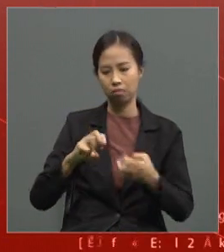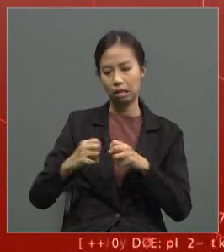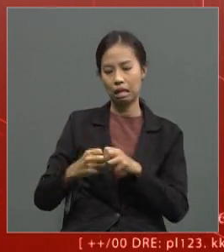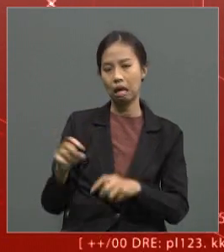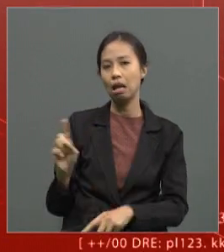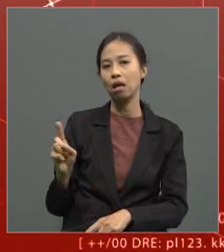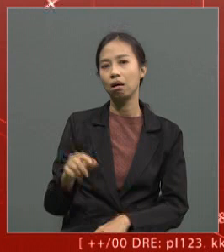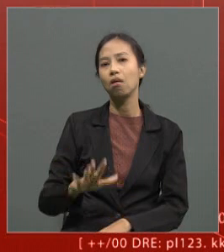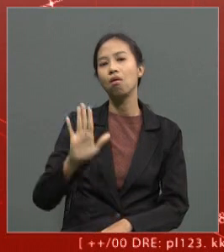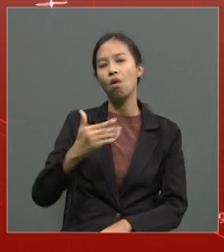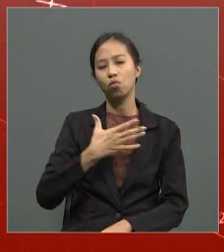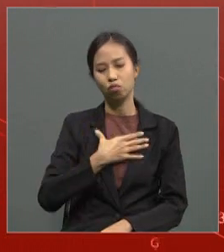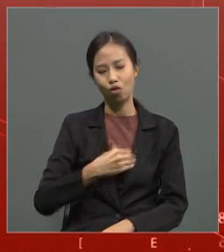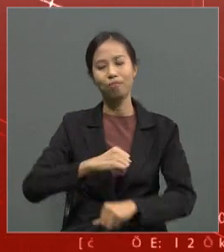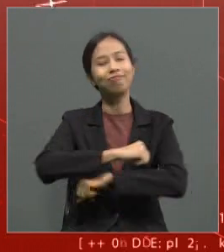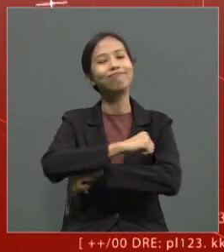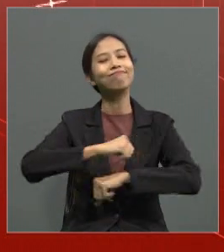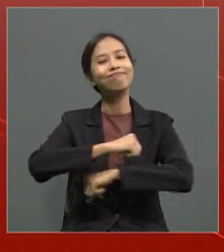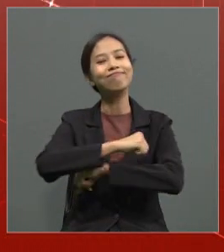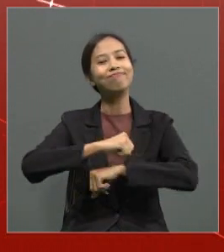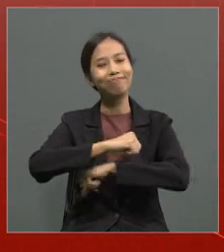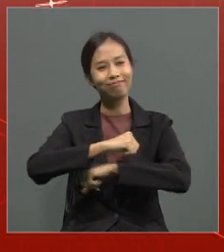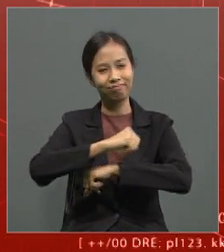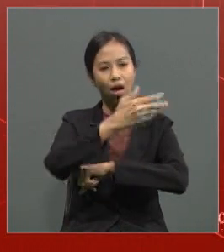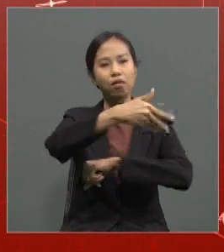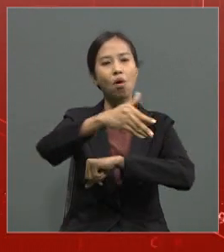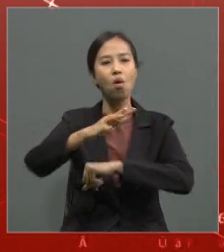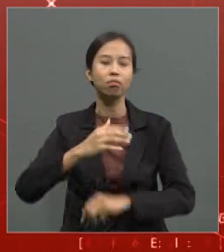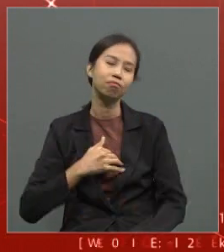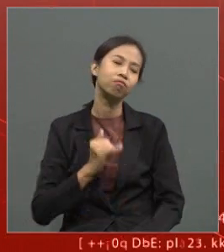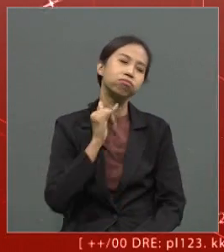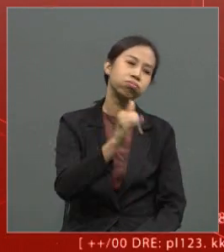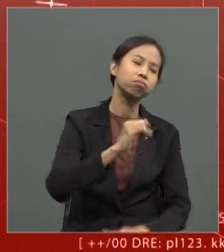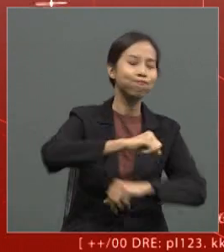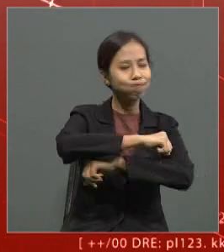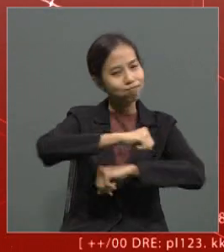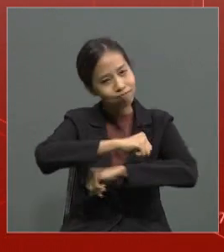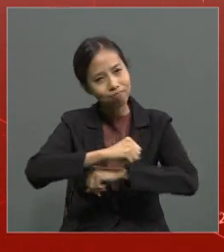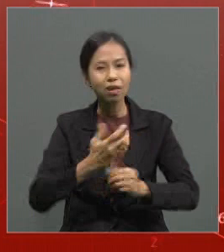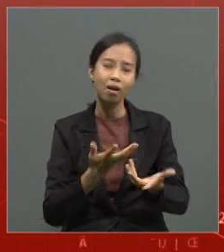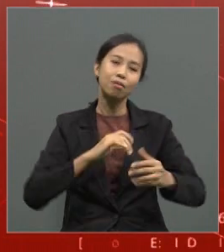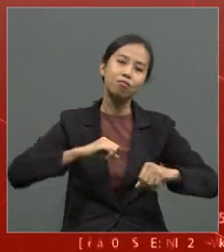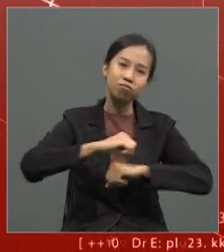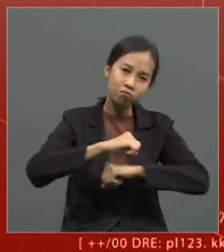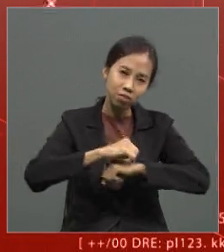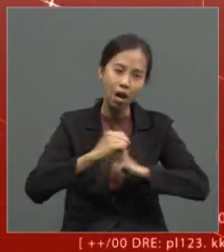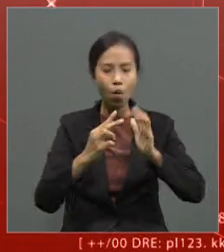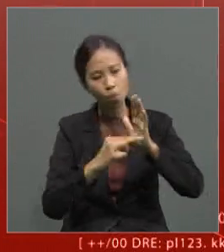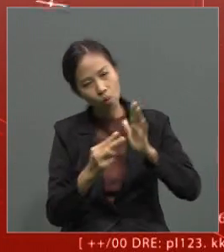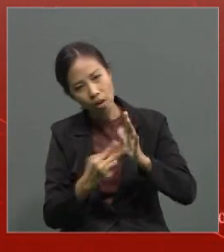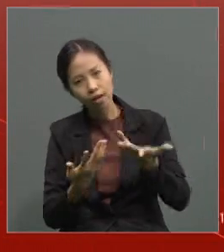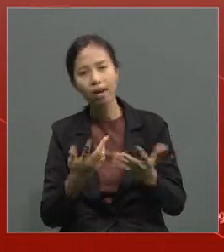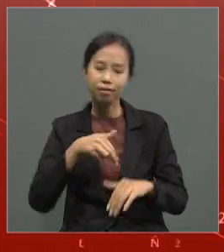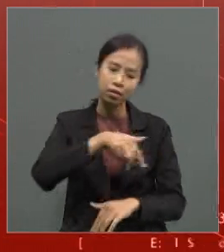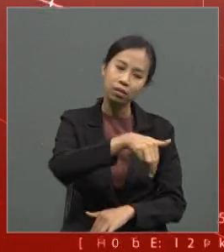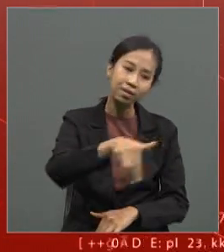โต๋เนี่ยเขาชอบออกกำลังกายโดยเฉพาะออกกำลังกายกลางแจ้งตามสวนสาธารณะต่างๆคือบางครั้งอ่ะเวลาเราออกไปวิ่งออกไป